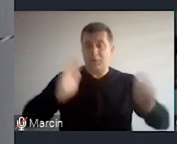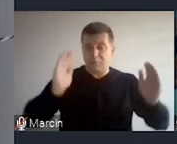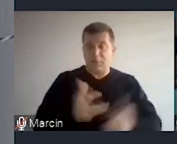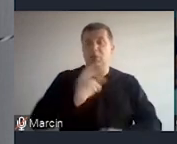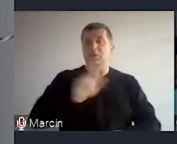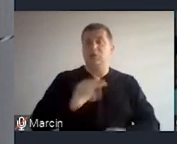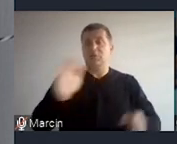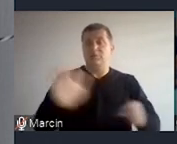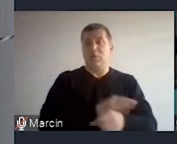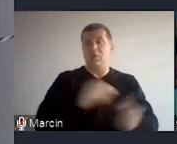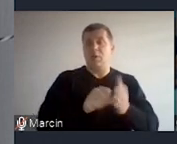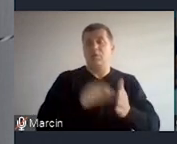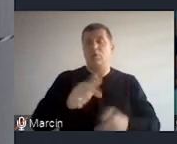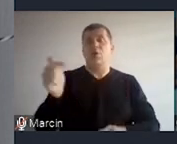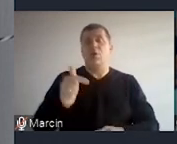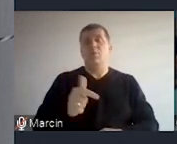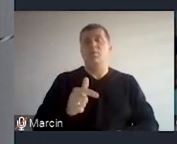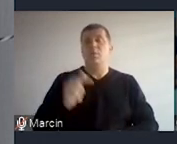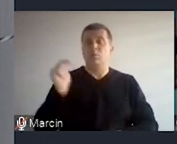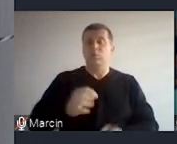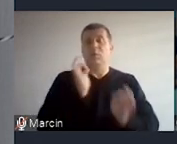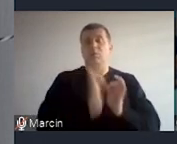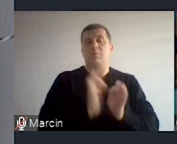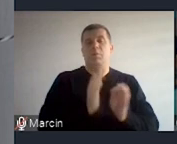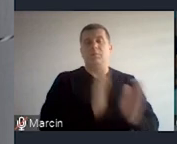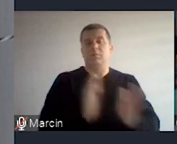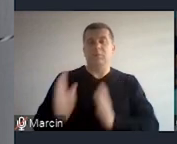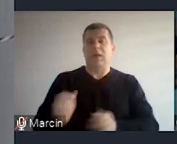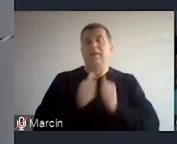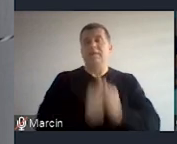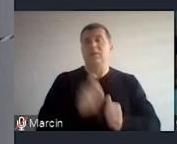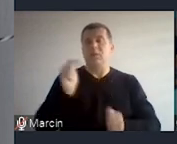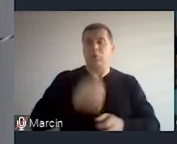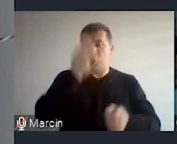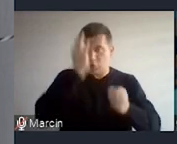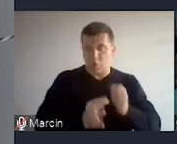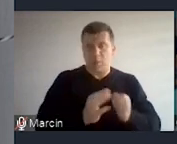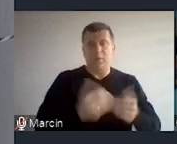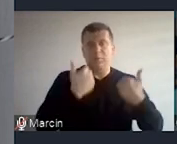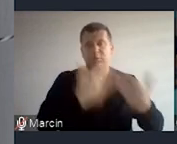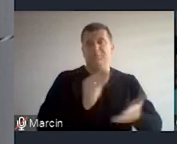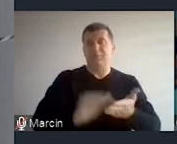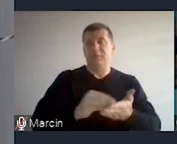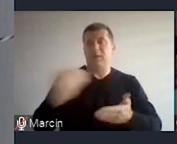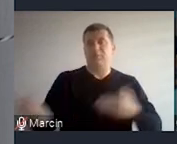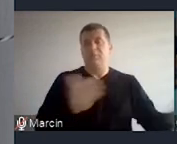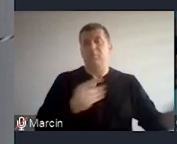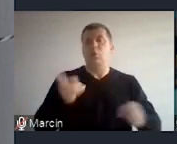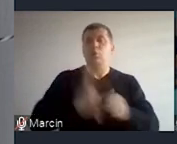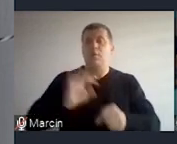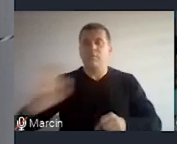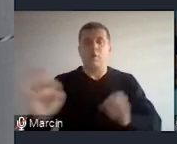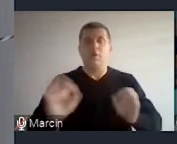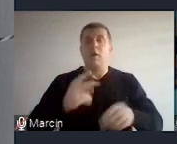etat, to i obowiązki mają być proporcjonalne, a zadania mają być dokładnie przypisane. Co w ramach